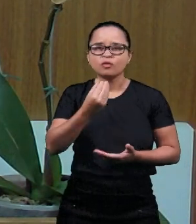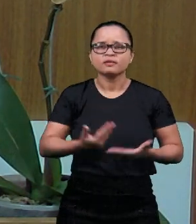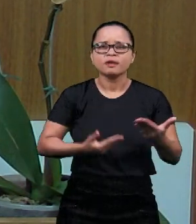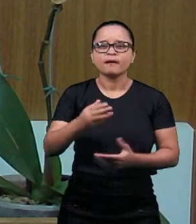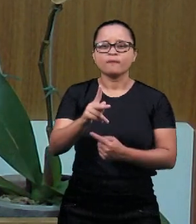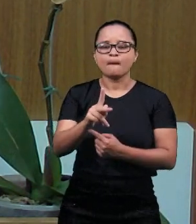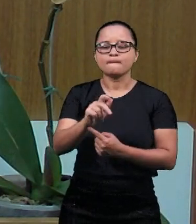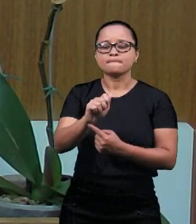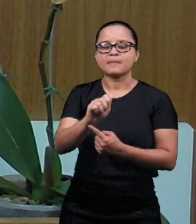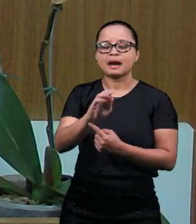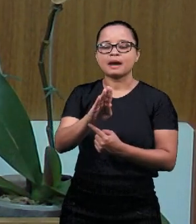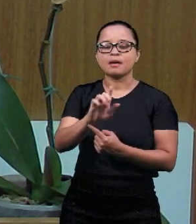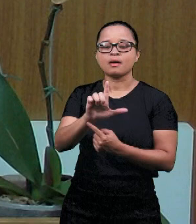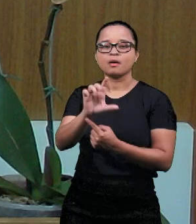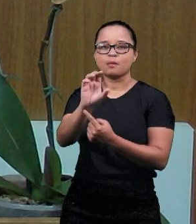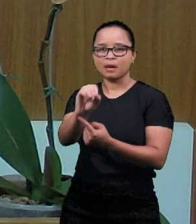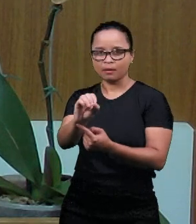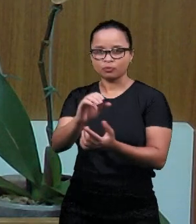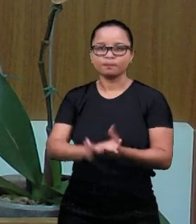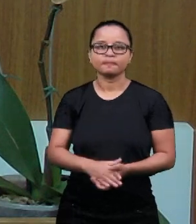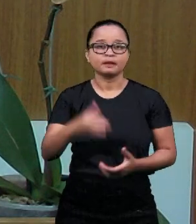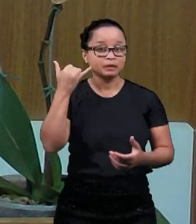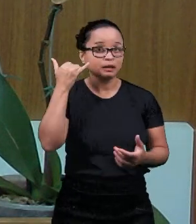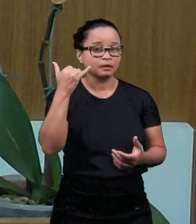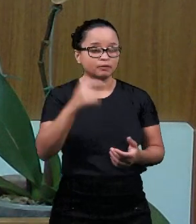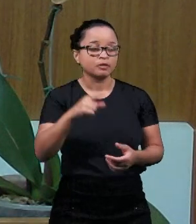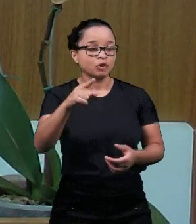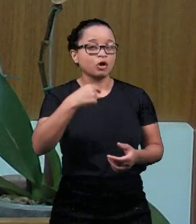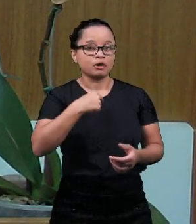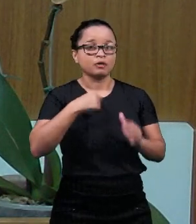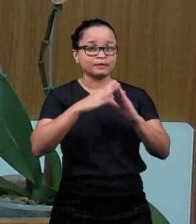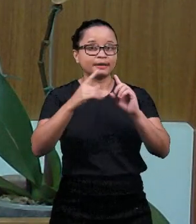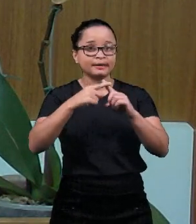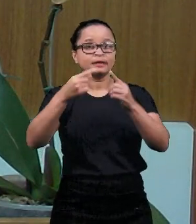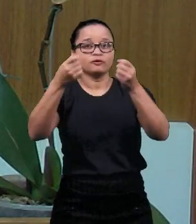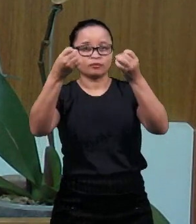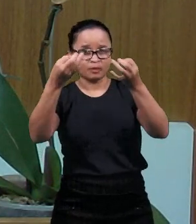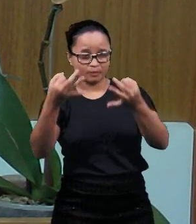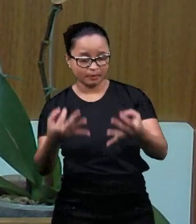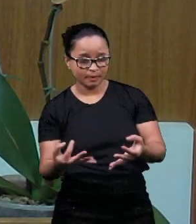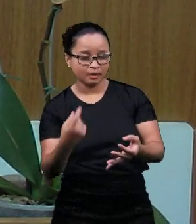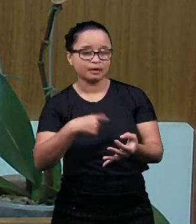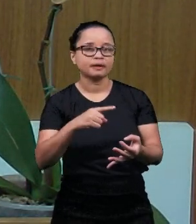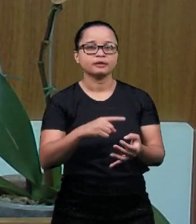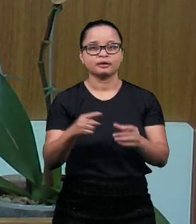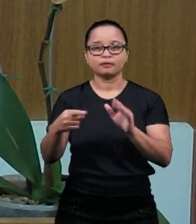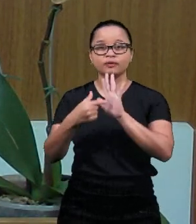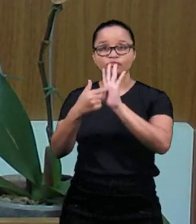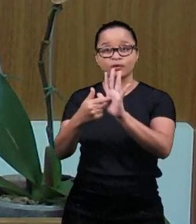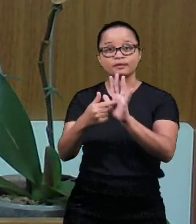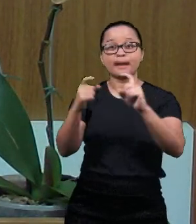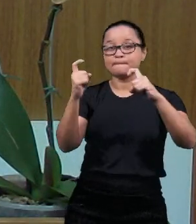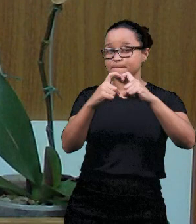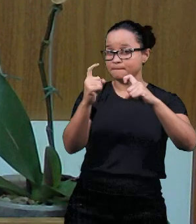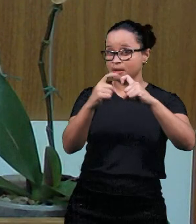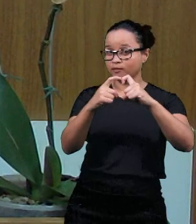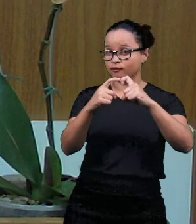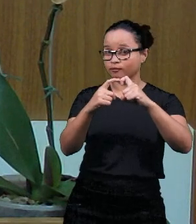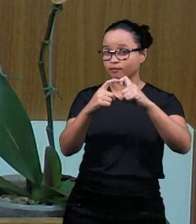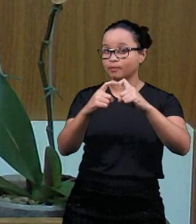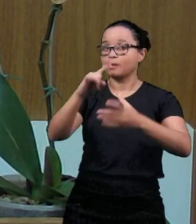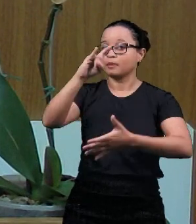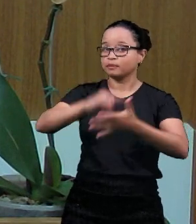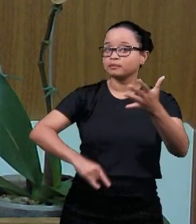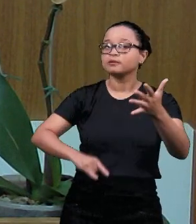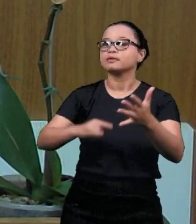telle, j'ai ceci, cela, il va vous diriger vers un médecin qui va vous donner attention.